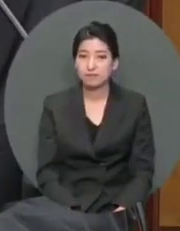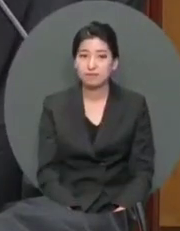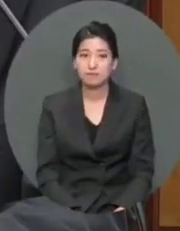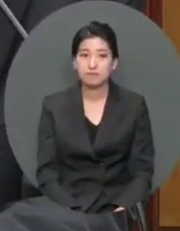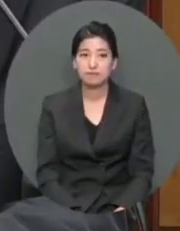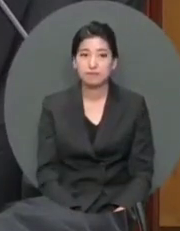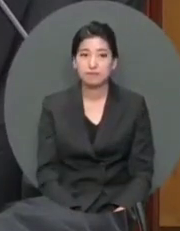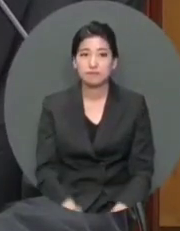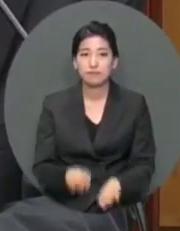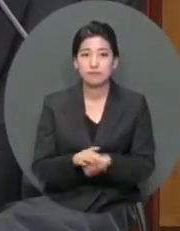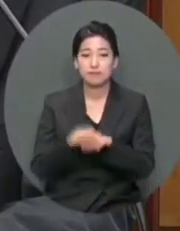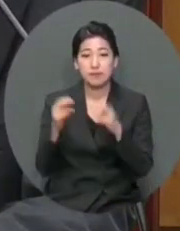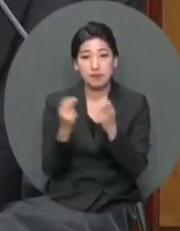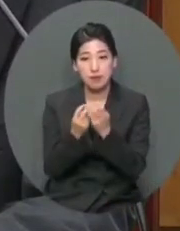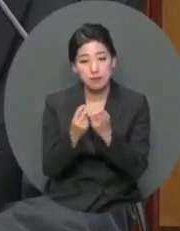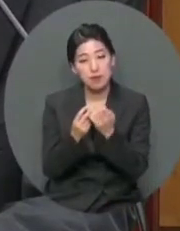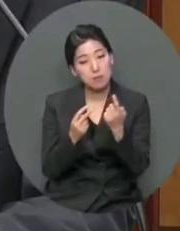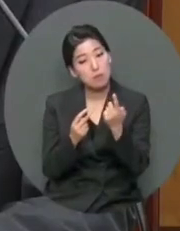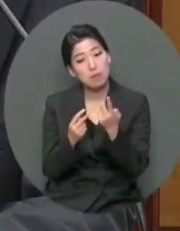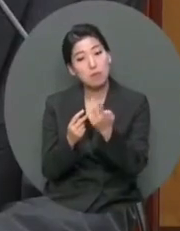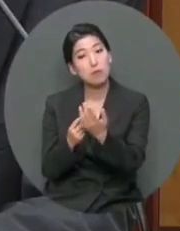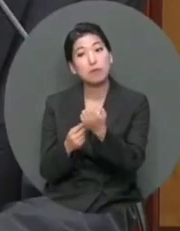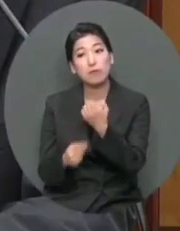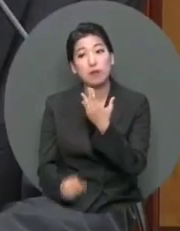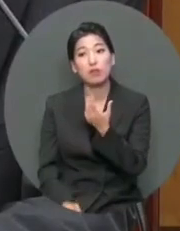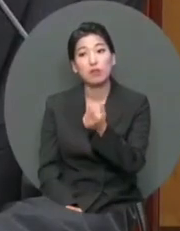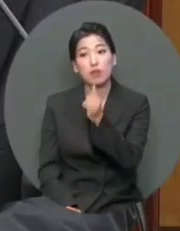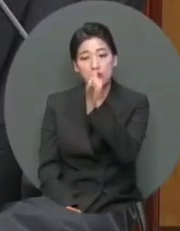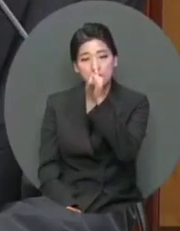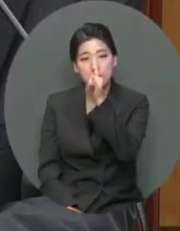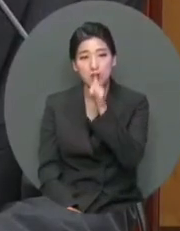뭐 방안도 있지만은